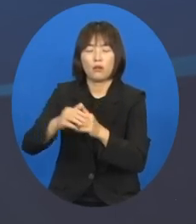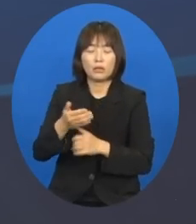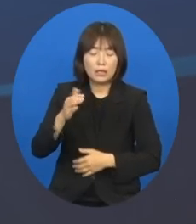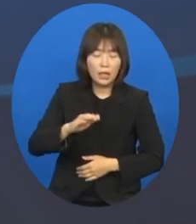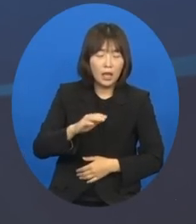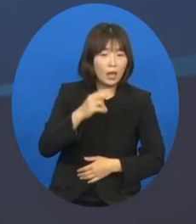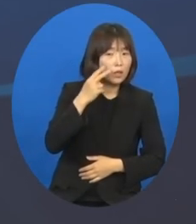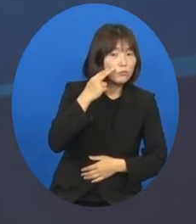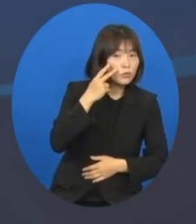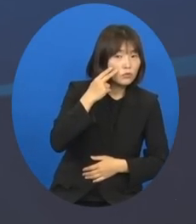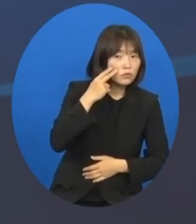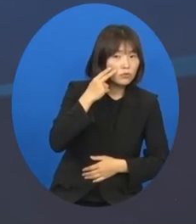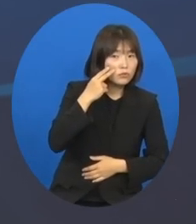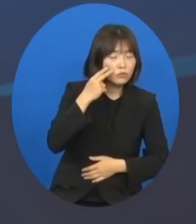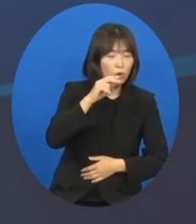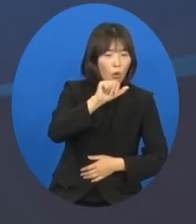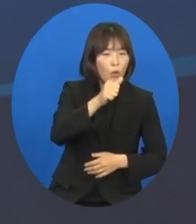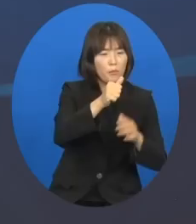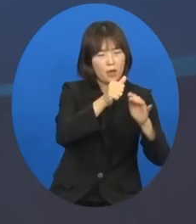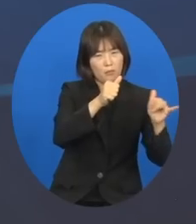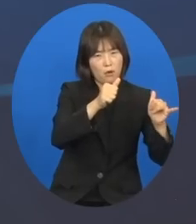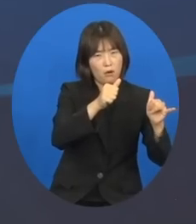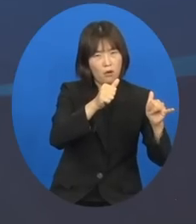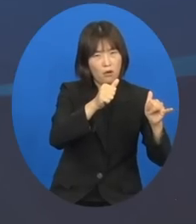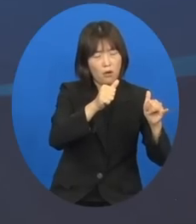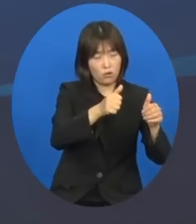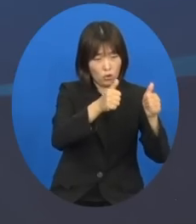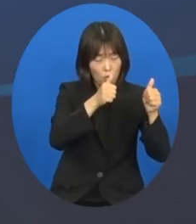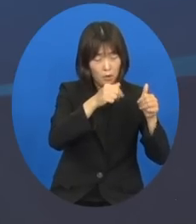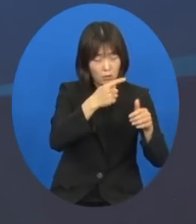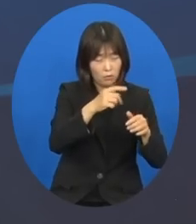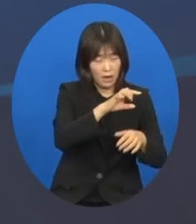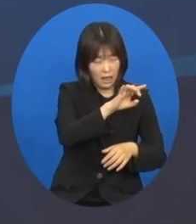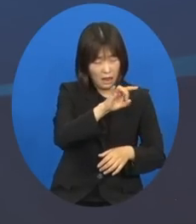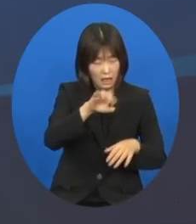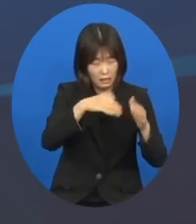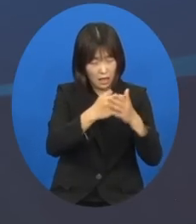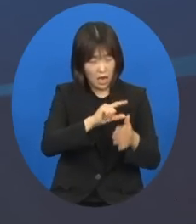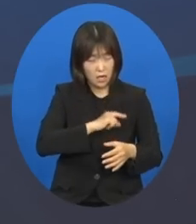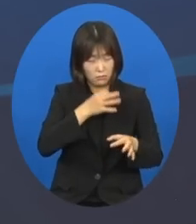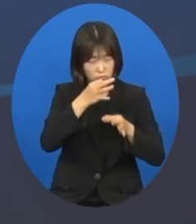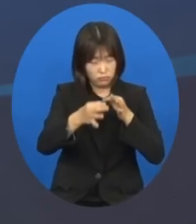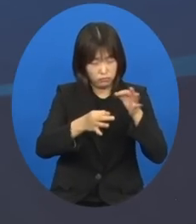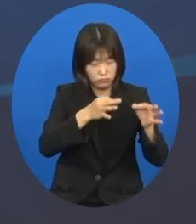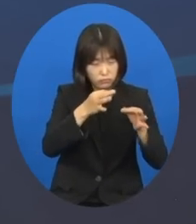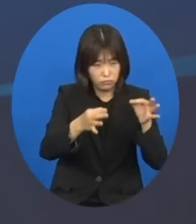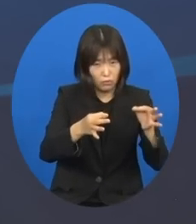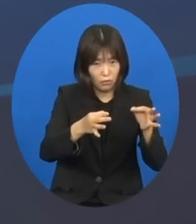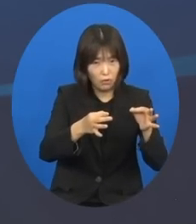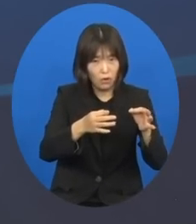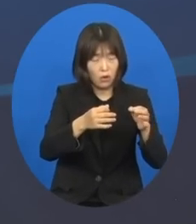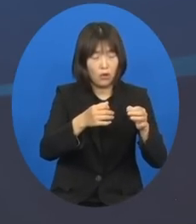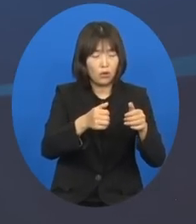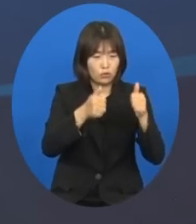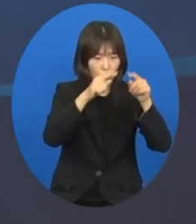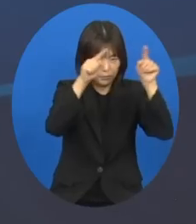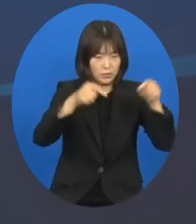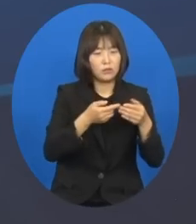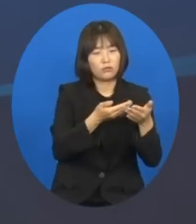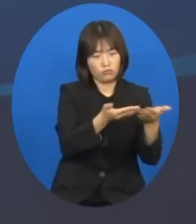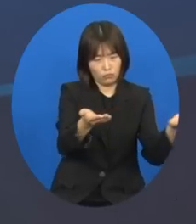500명이 졸업을 해도 다 한 명씩 이름을 불러 가지고 단위에서 졸업장을 주는데 한국은 대표로 한 명만 주거든요